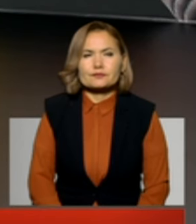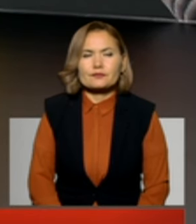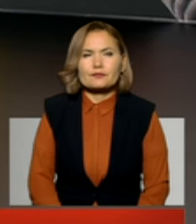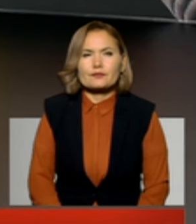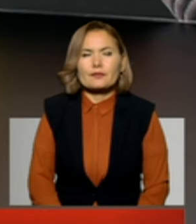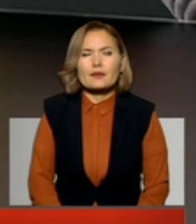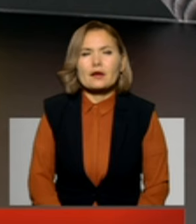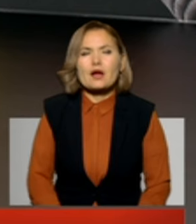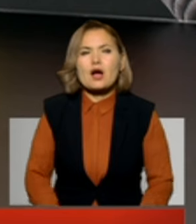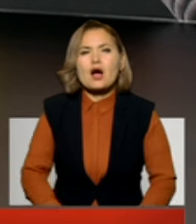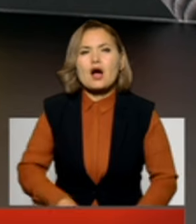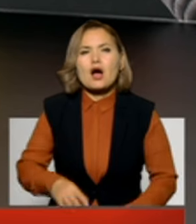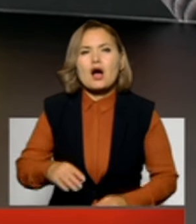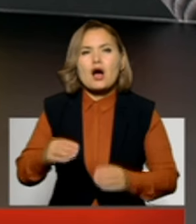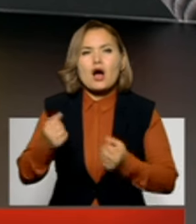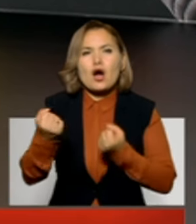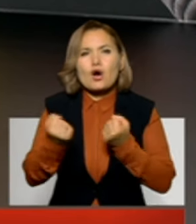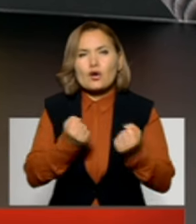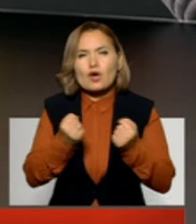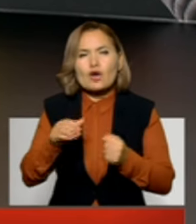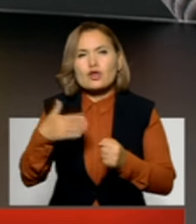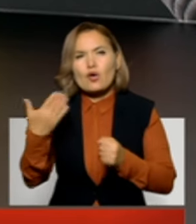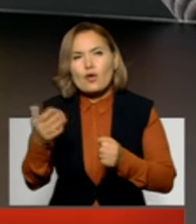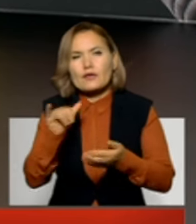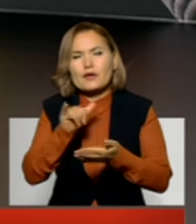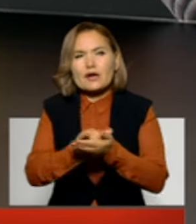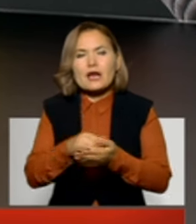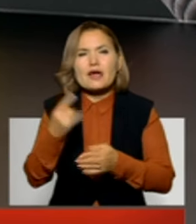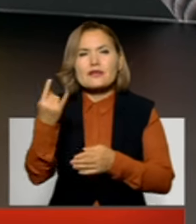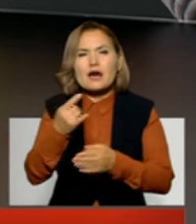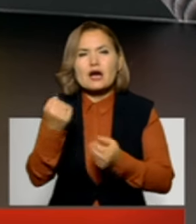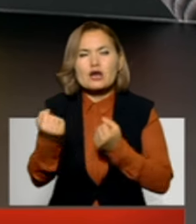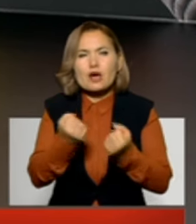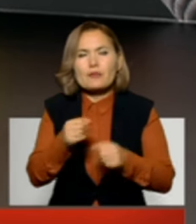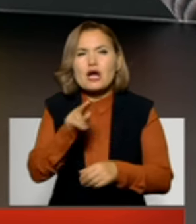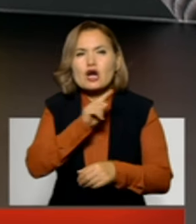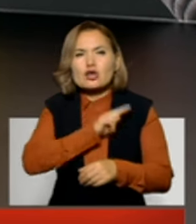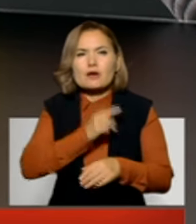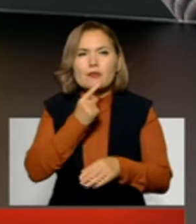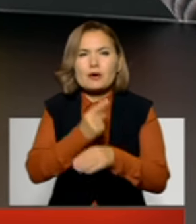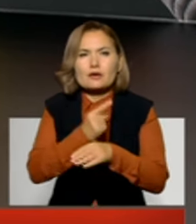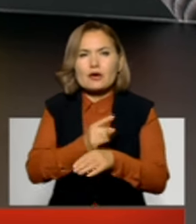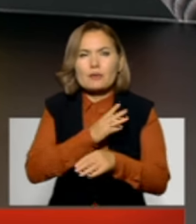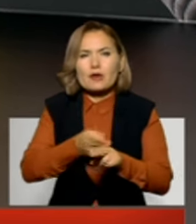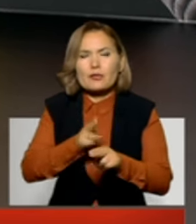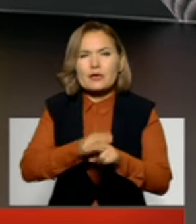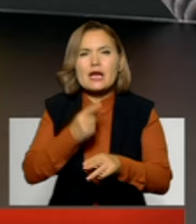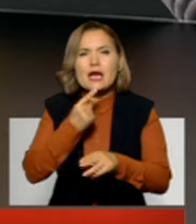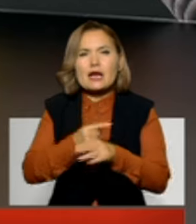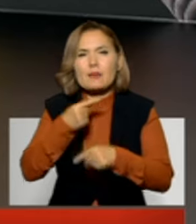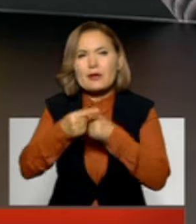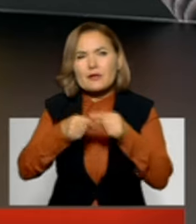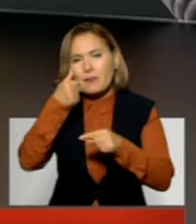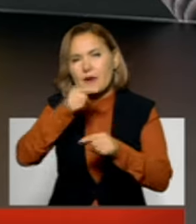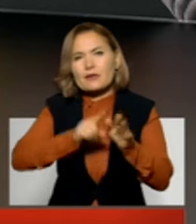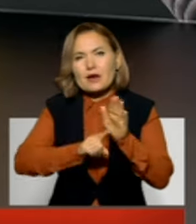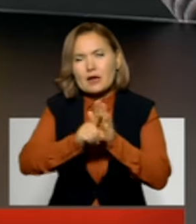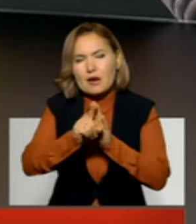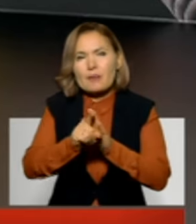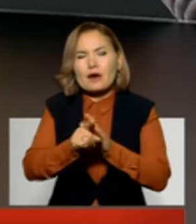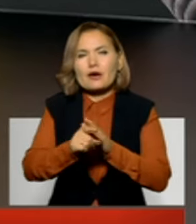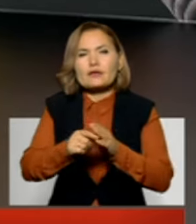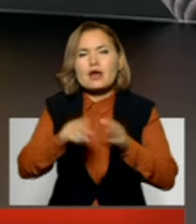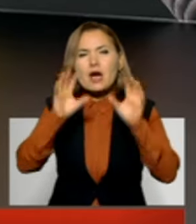Ал енді рет-ретмен, рөлі оң жақта орналасқан такси жүргізушілеріне жұмыс істеуге тыйым салынады, шектеу келесі жылдан бастап күшінен